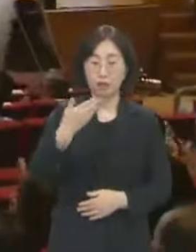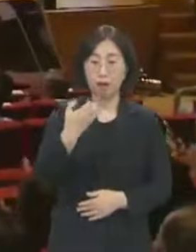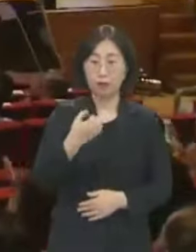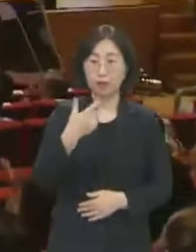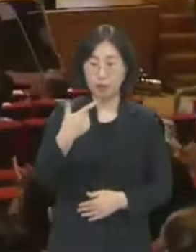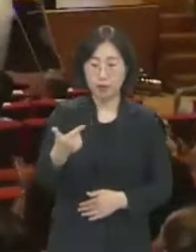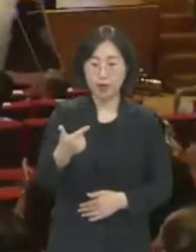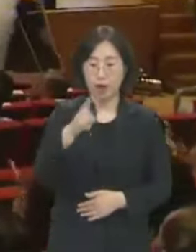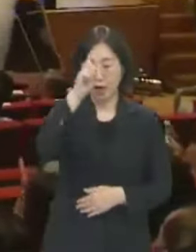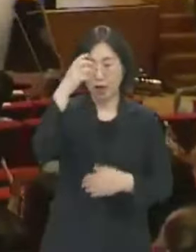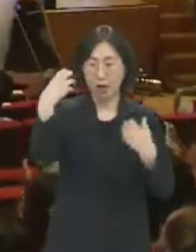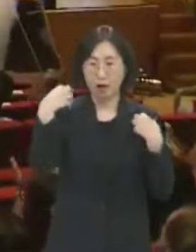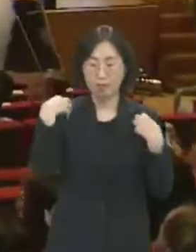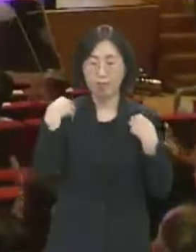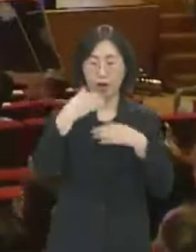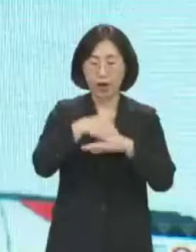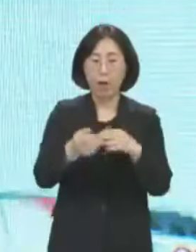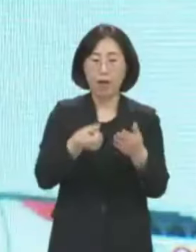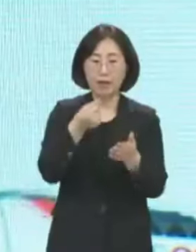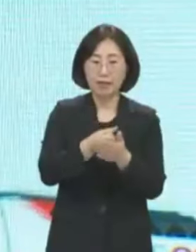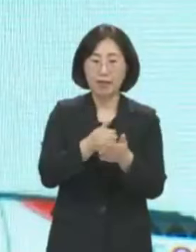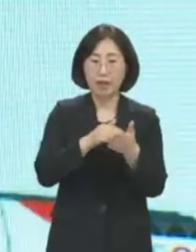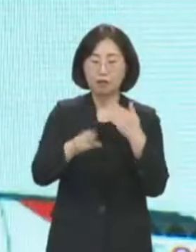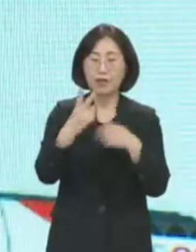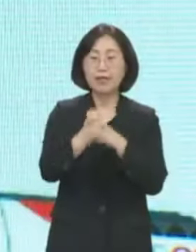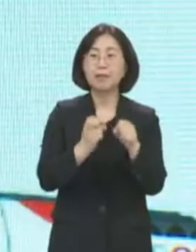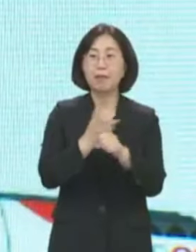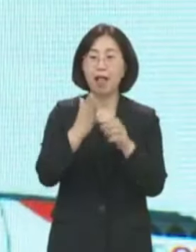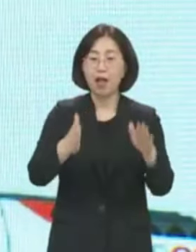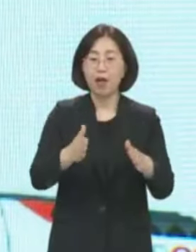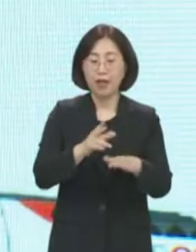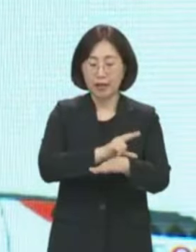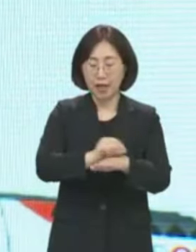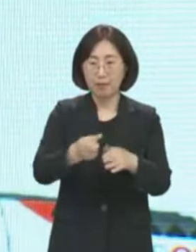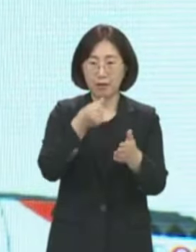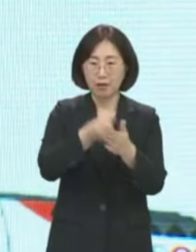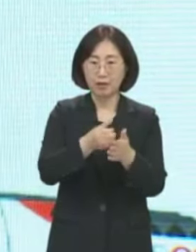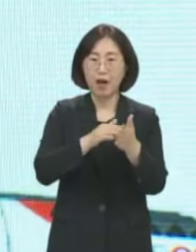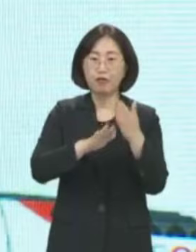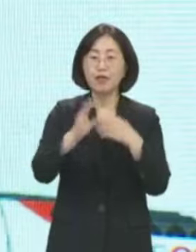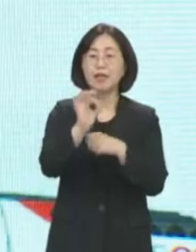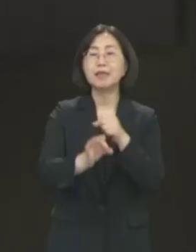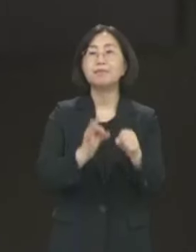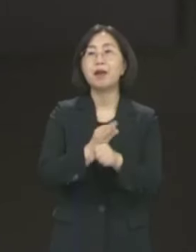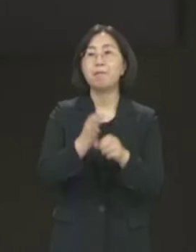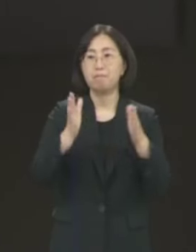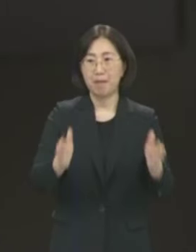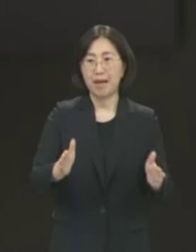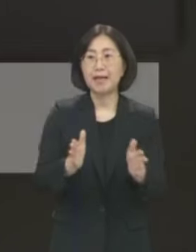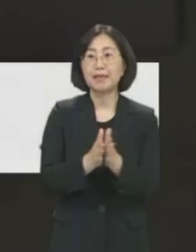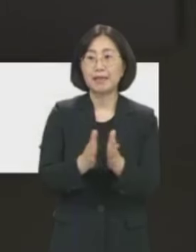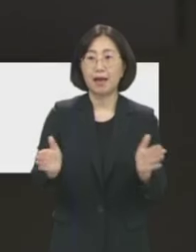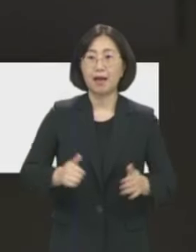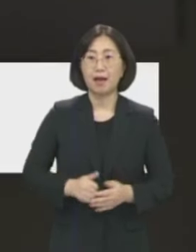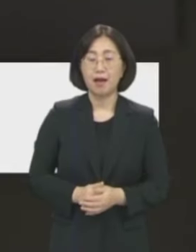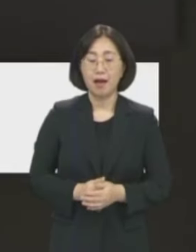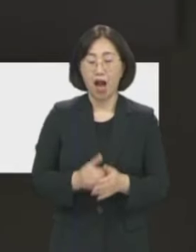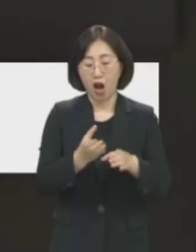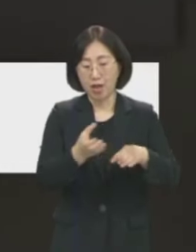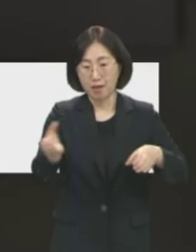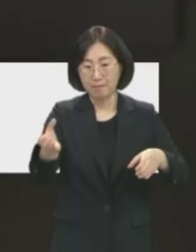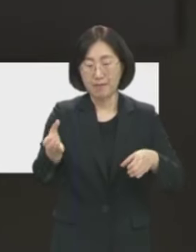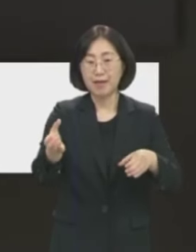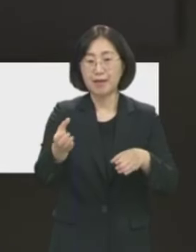1996년 정부의 계획 승인 후 28년, 트램으로 변경된 지 10년 만입니다. 이미 차량은 발주가